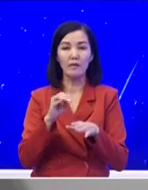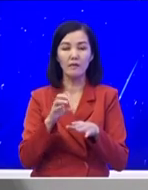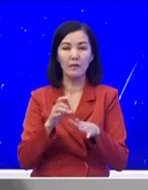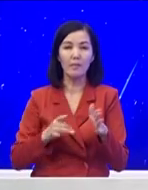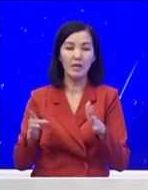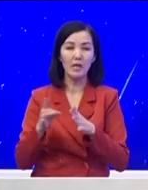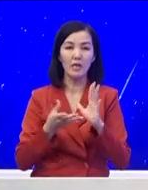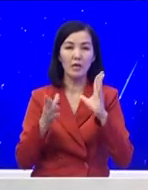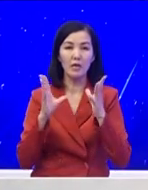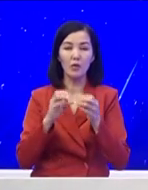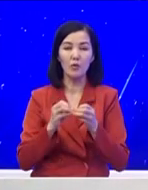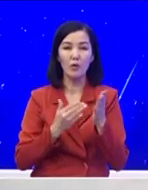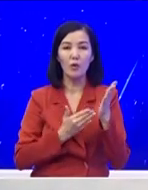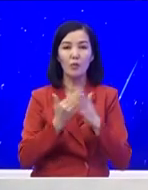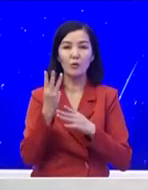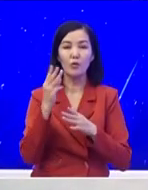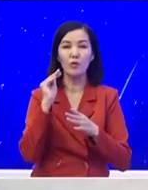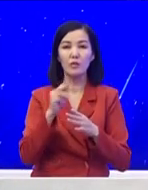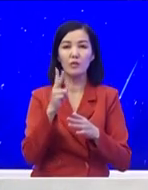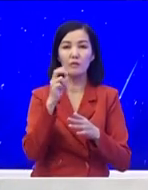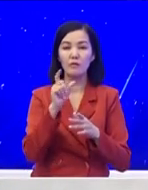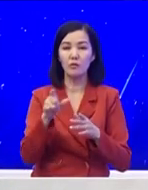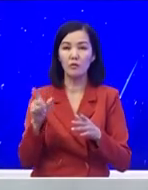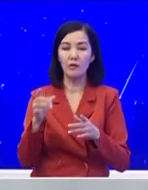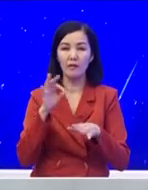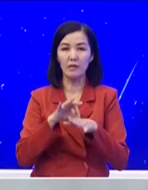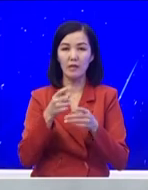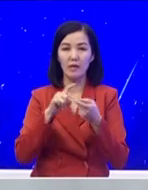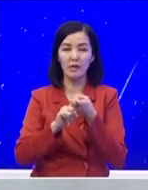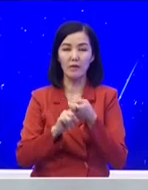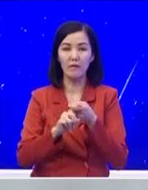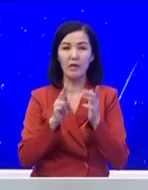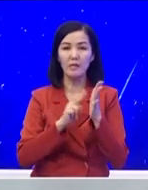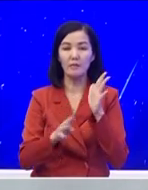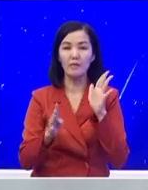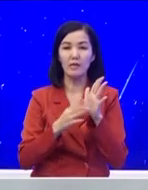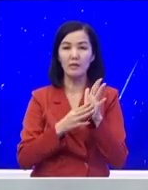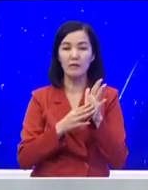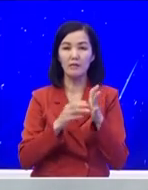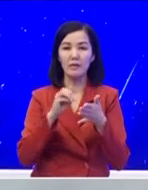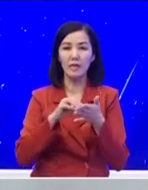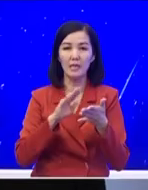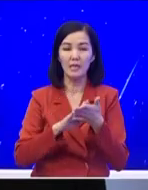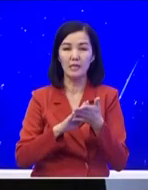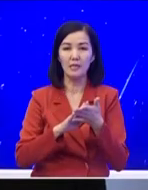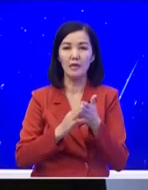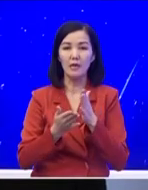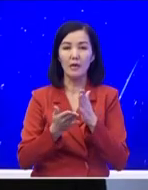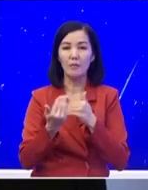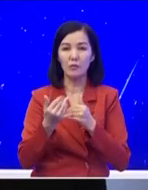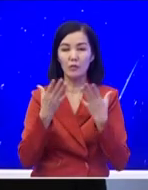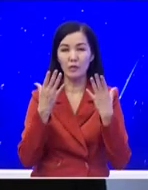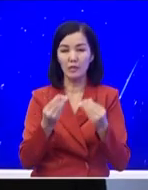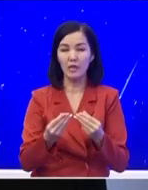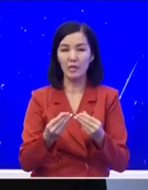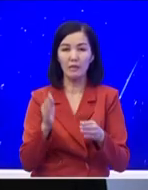региону на сегодня числится более 3200 заболевших коронавирусом. 79 из них зарегистрированы за минувшие сутки.